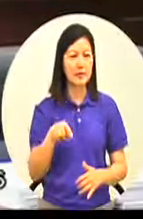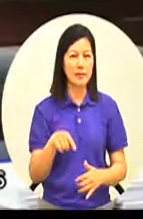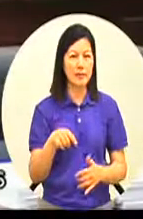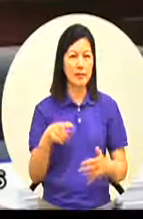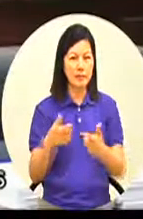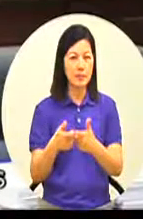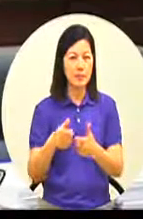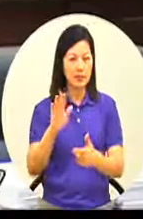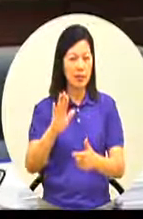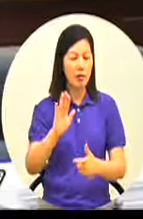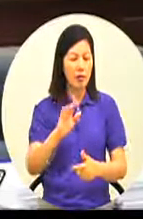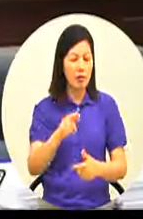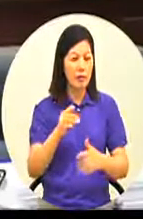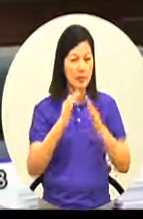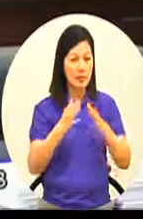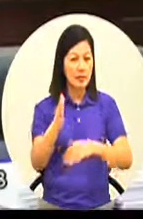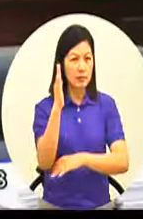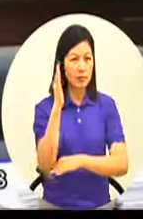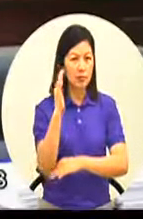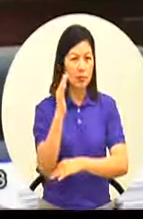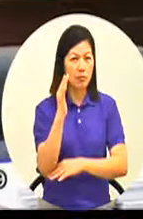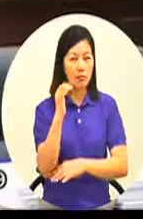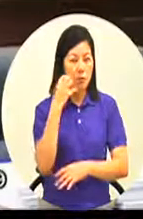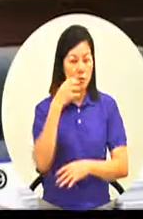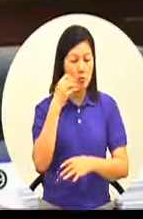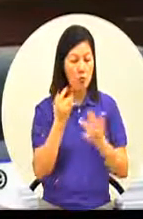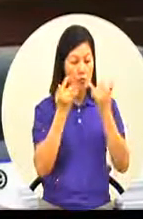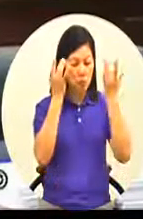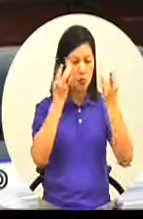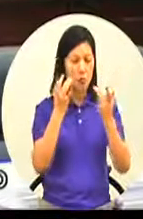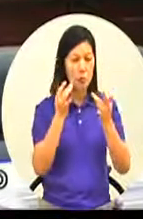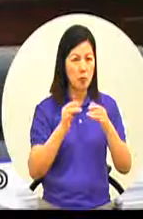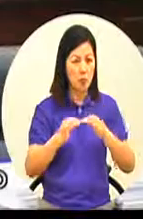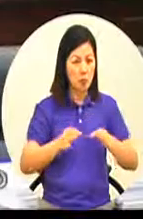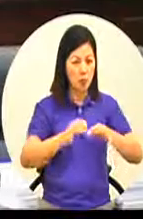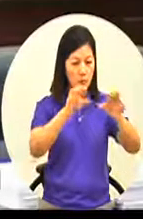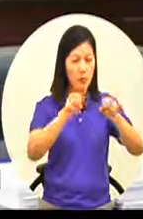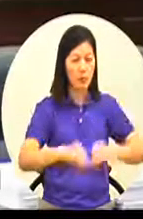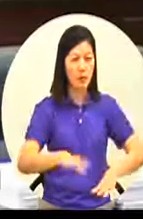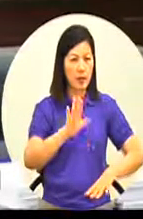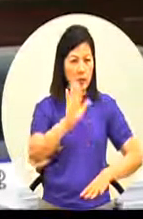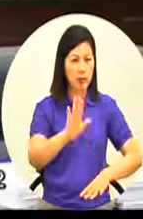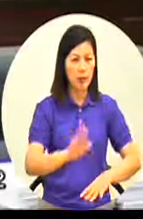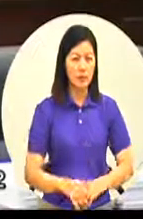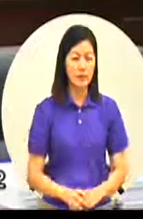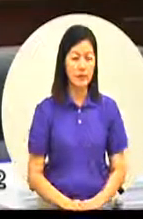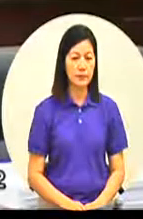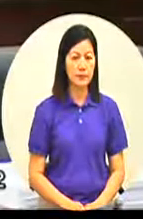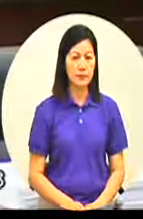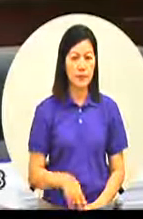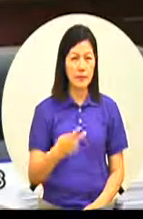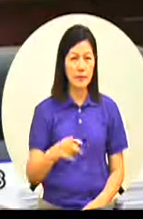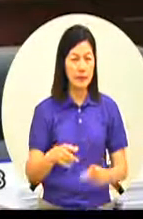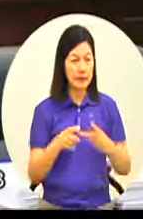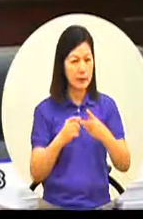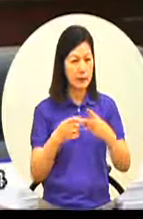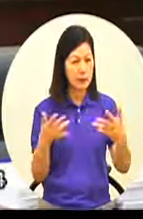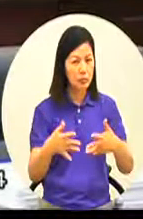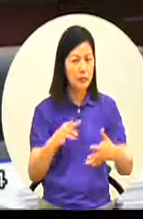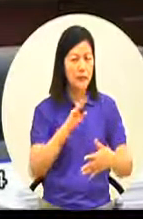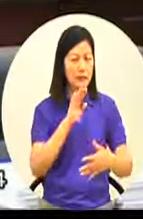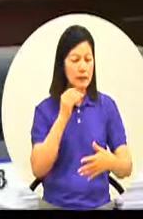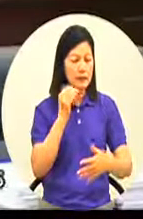府拆这个果菜市场，大家对这样的一个支持度也是80%，所以这个很 match。那第二个问题是不是谁能够代表说